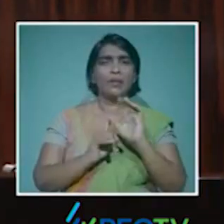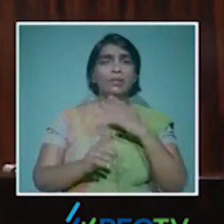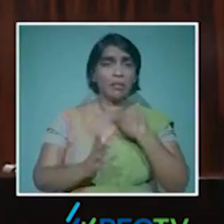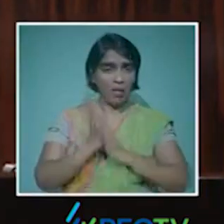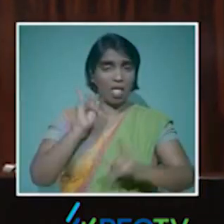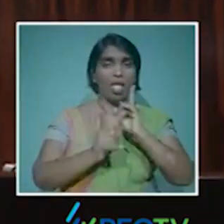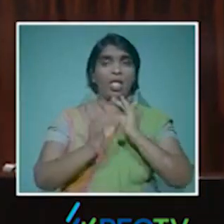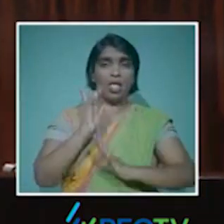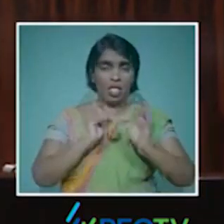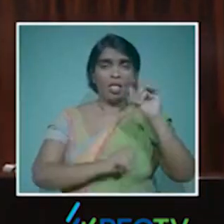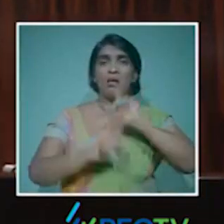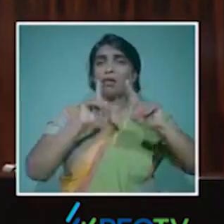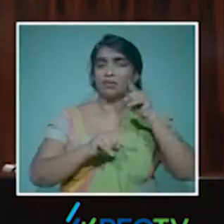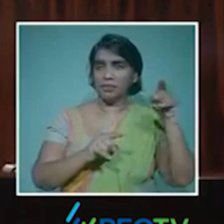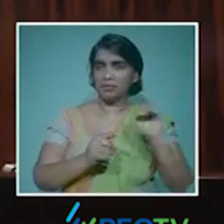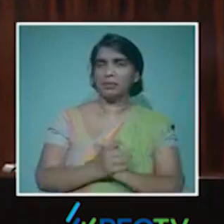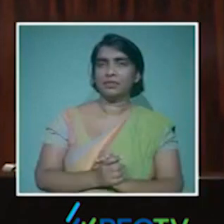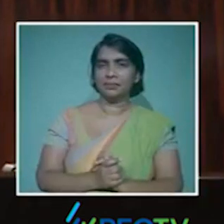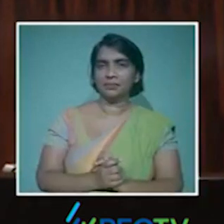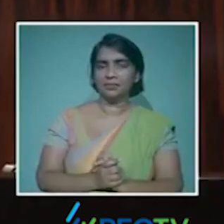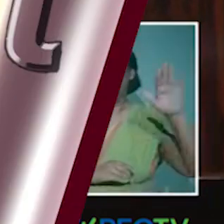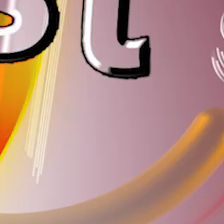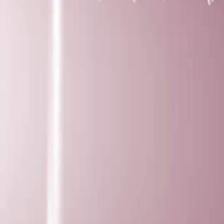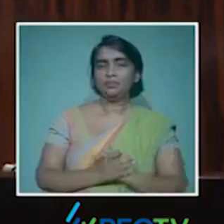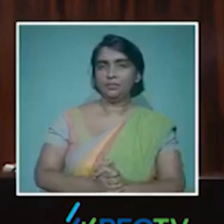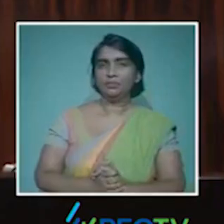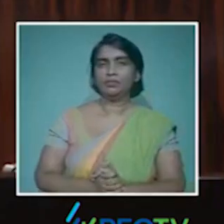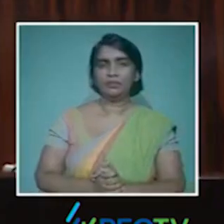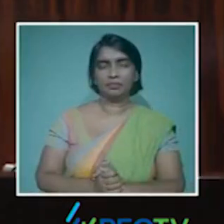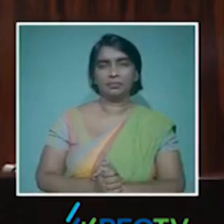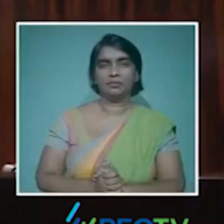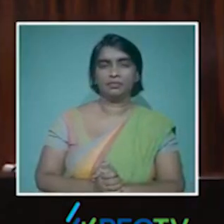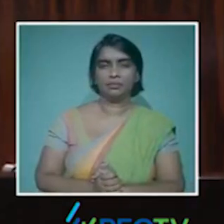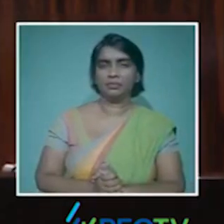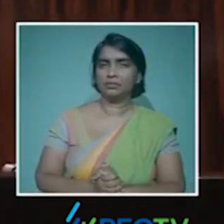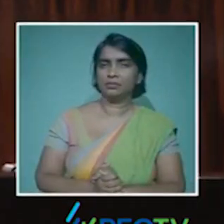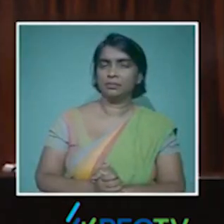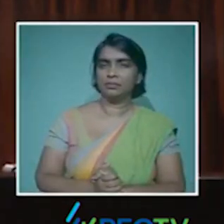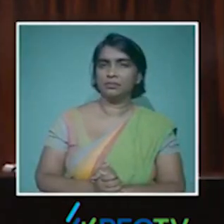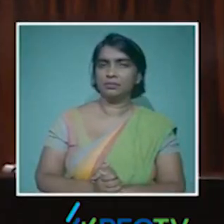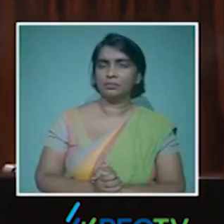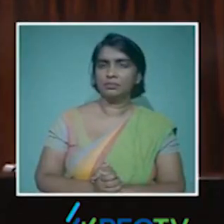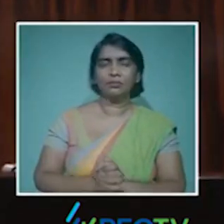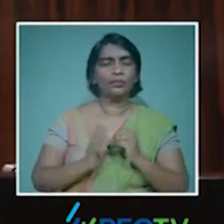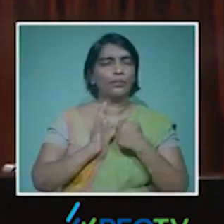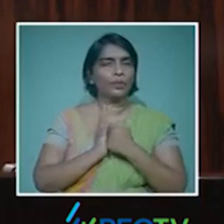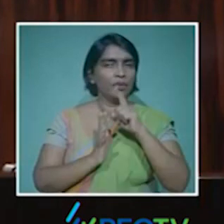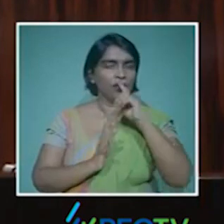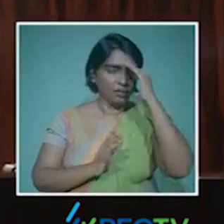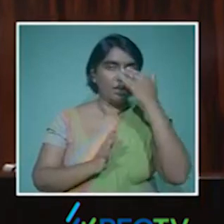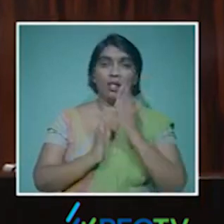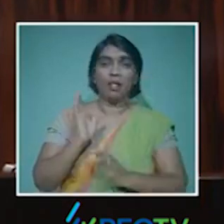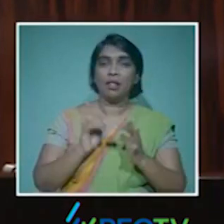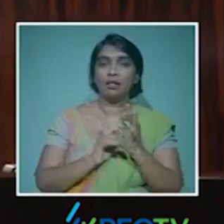රනිල් වික්‍රමසිංහ මහත්තයා ඒ මනුස්සයාට පින් දෙද්ද සමා වෙන්න ඇමතිතුමා මන්ත්‍රීතුමා කියන්න එපා චාමර සම්පත් මන්ත්‍රීතුමා කියන්නේ ගරු කතානායකතුමා මම මන්ත්‍රී